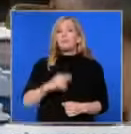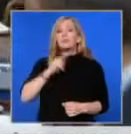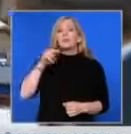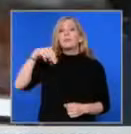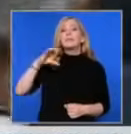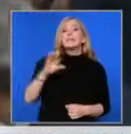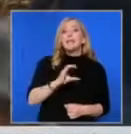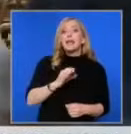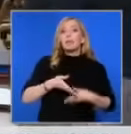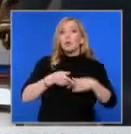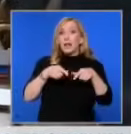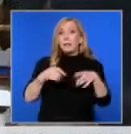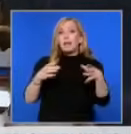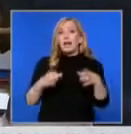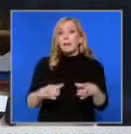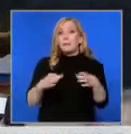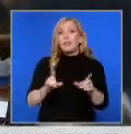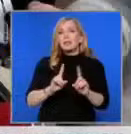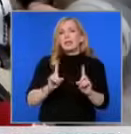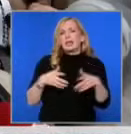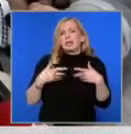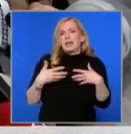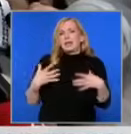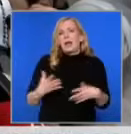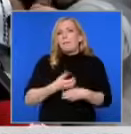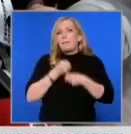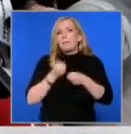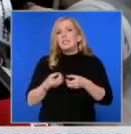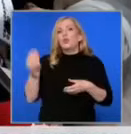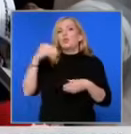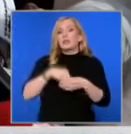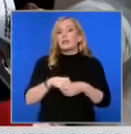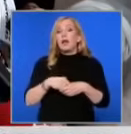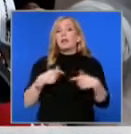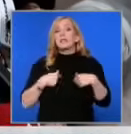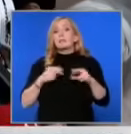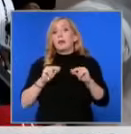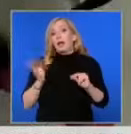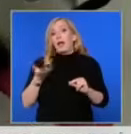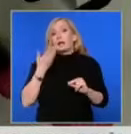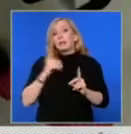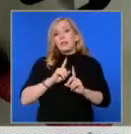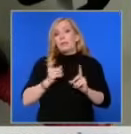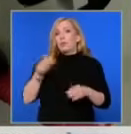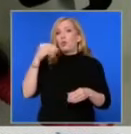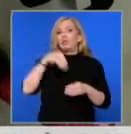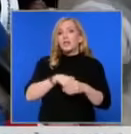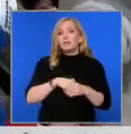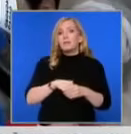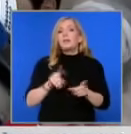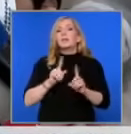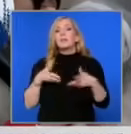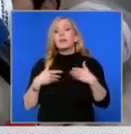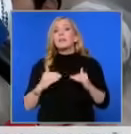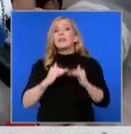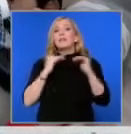подкрепя кабинета, но няма амбицията да участва с министри. Ние ясно сме казали, че в изпълнителна власт няма да участваме. Ние не искаме да участваме нито